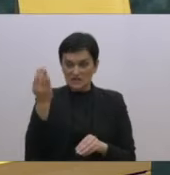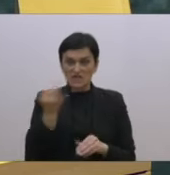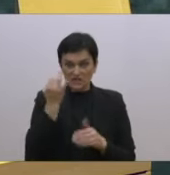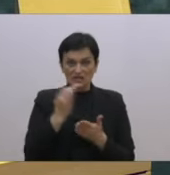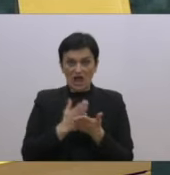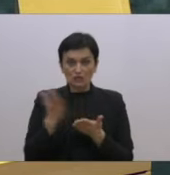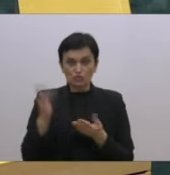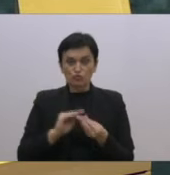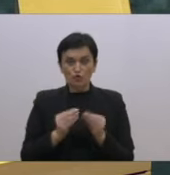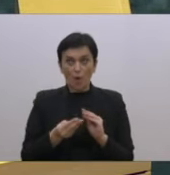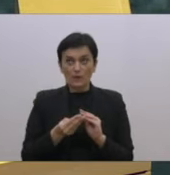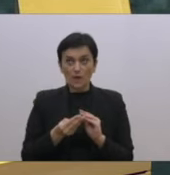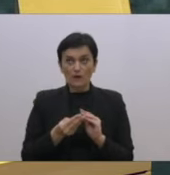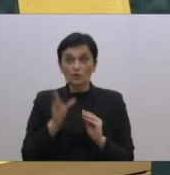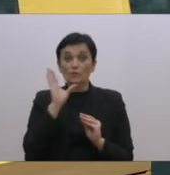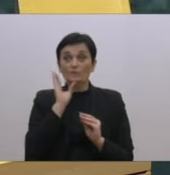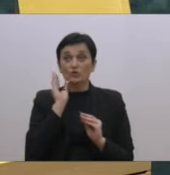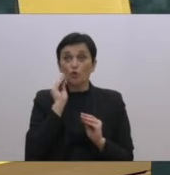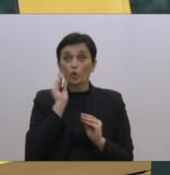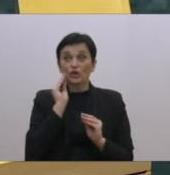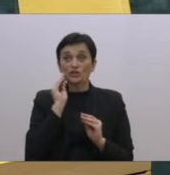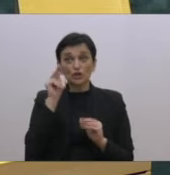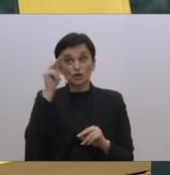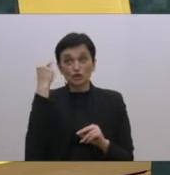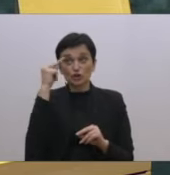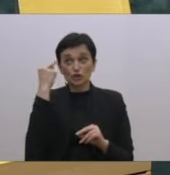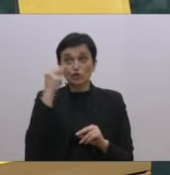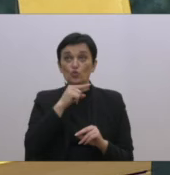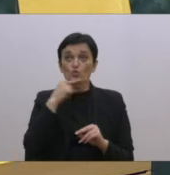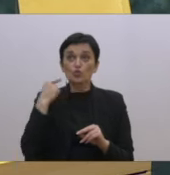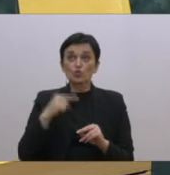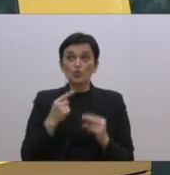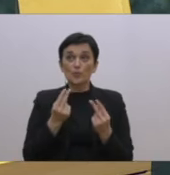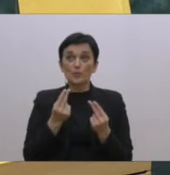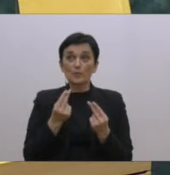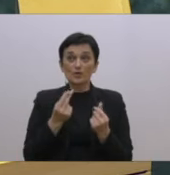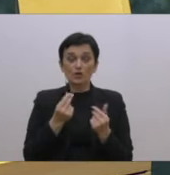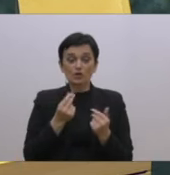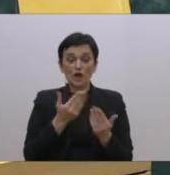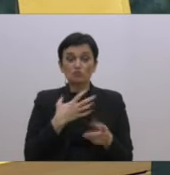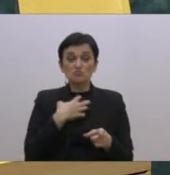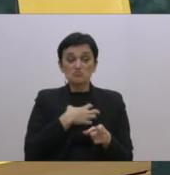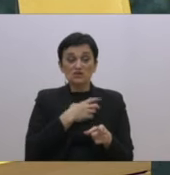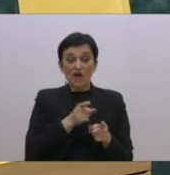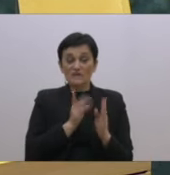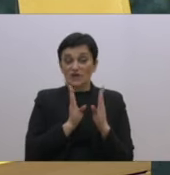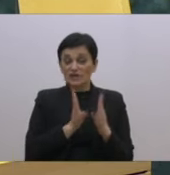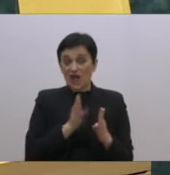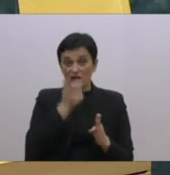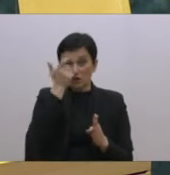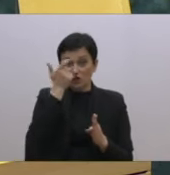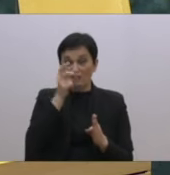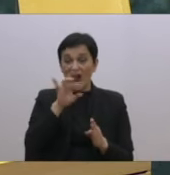ამ პრობლემით, მაშინ როდესაც ჩინური და რუსული ფინანსური კაპიტალია მთავარი განსაზღვრელი ივანიშვილის